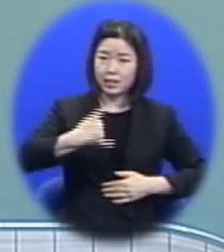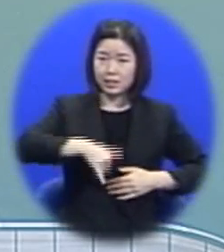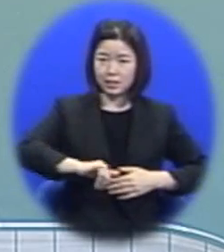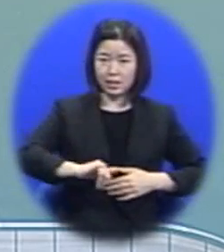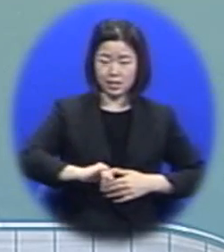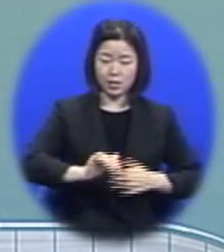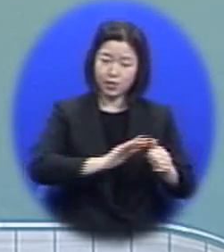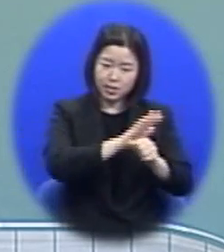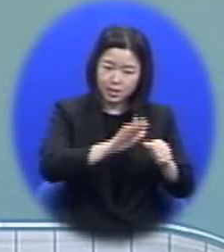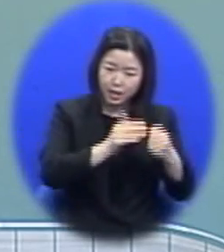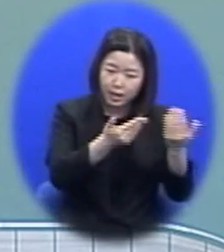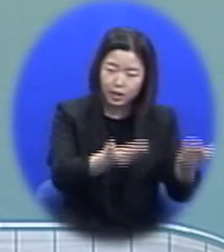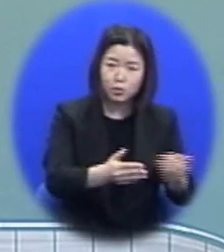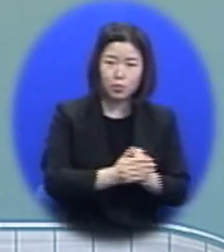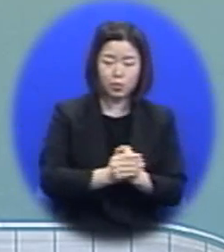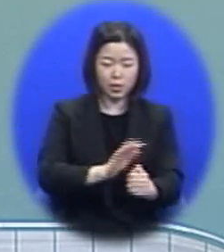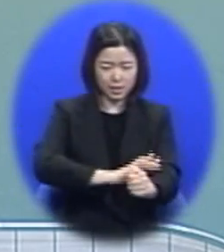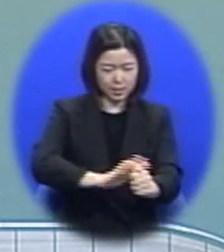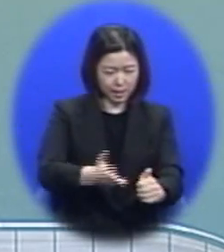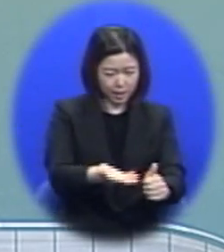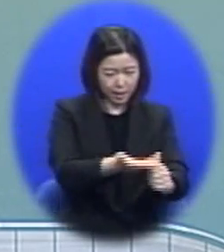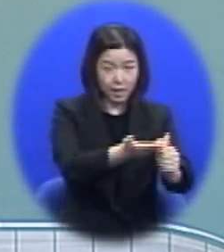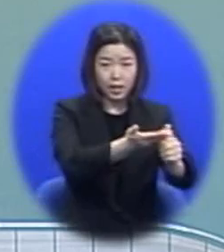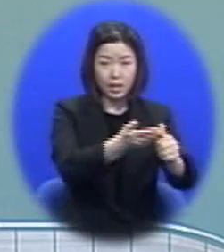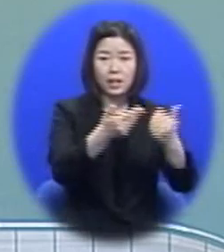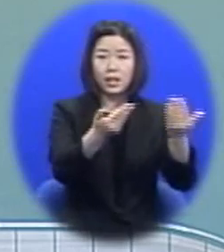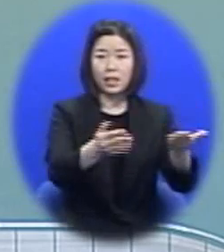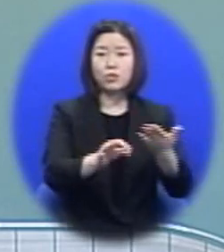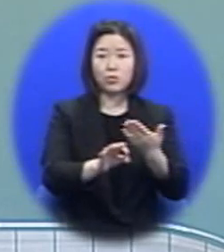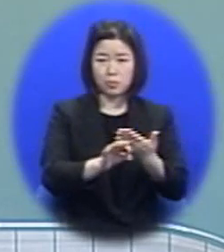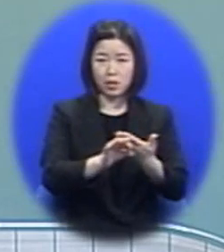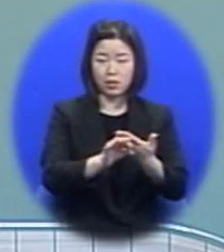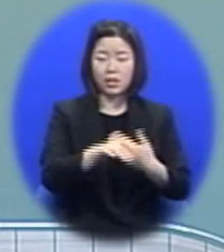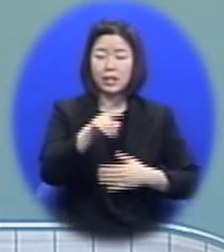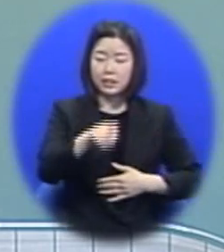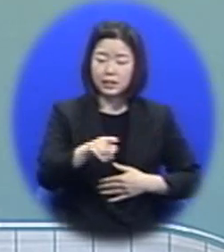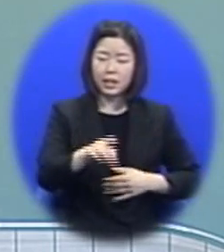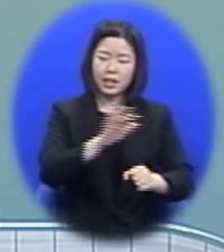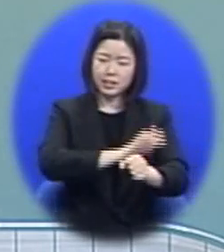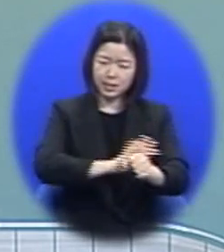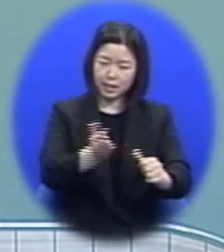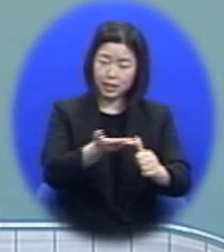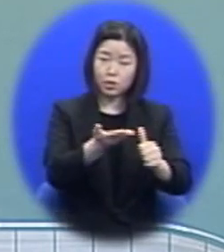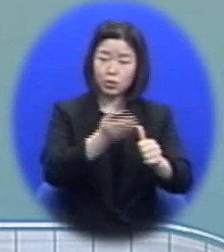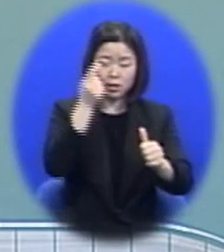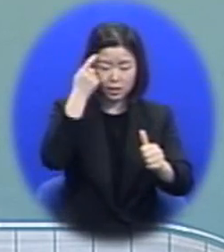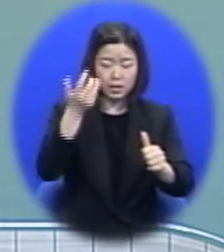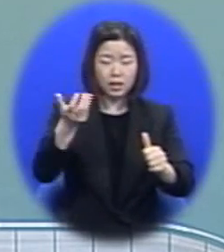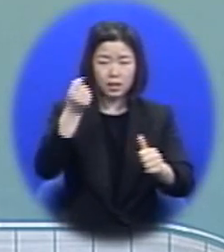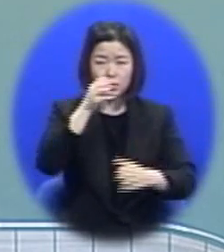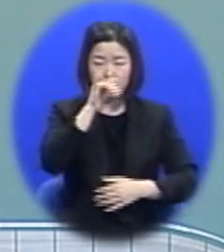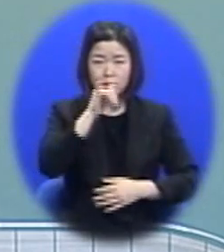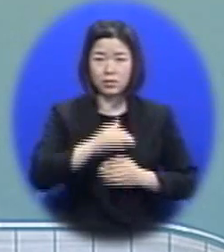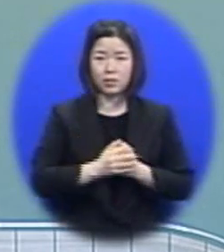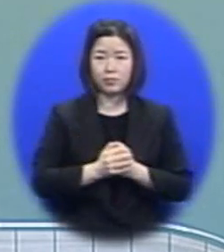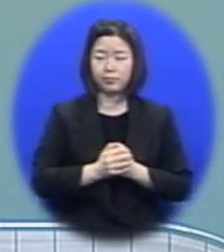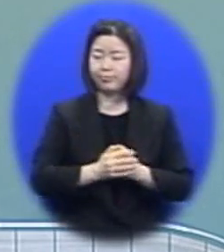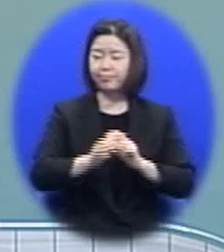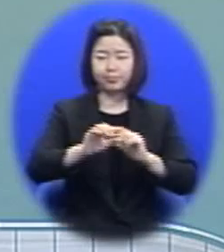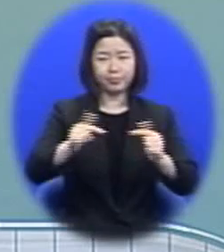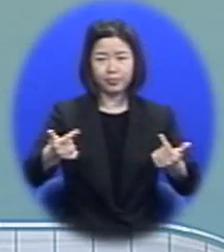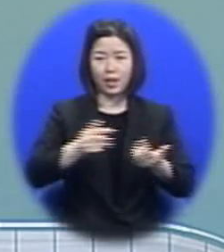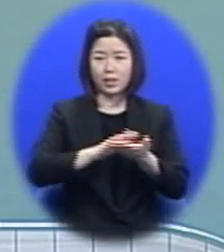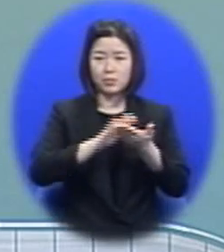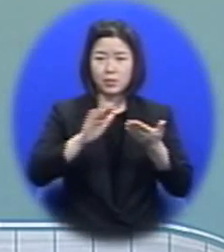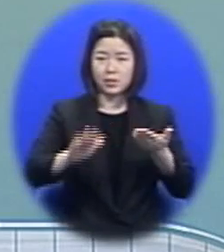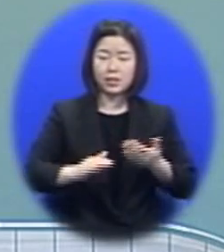잘 위해서 잘해 주면 그러면 자녀를 잘 양육하는 것이겠고이 생각합니다 여러분 그렇지